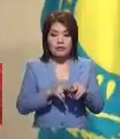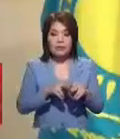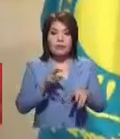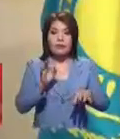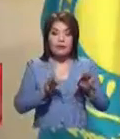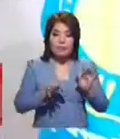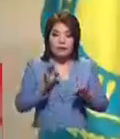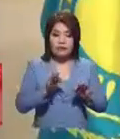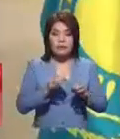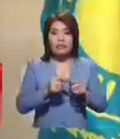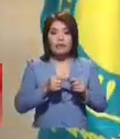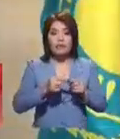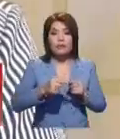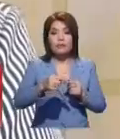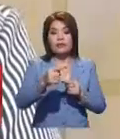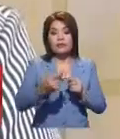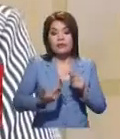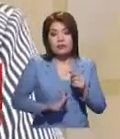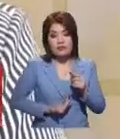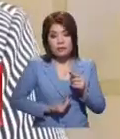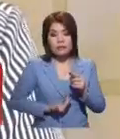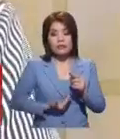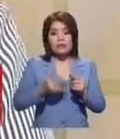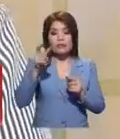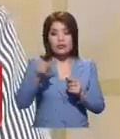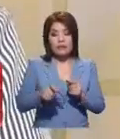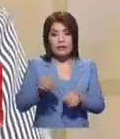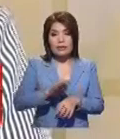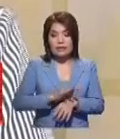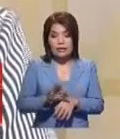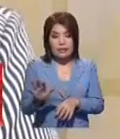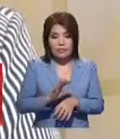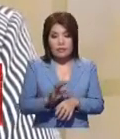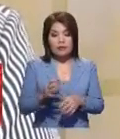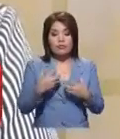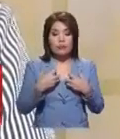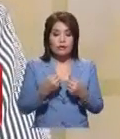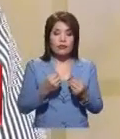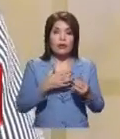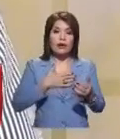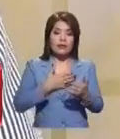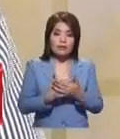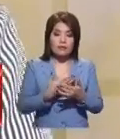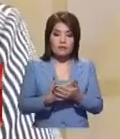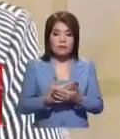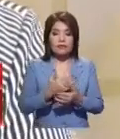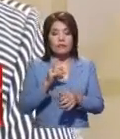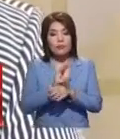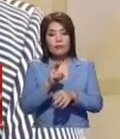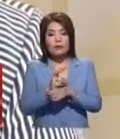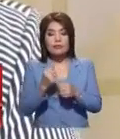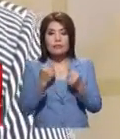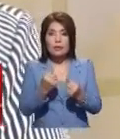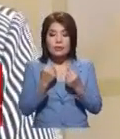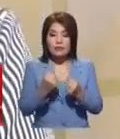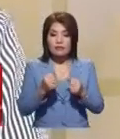нормализации продолжительности физиологического сна. Человек, который не болеет ничем, он выспавшийся, бодрый, активный, посещает какие-то спортивные